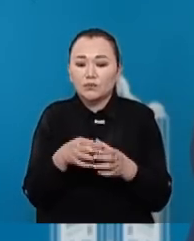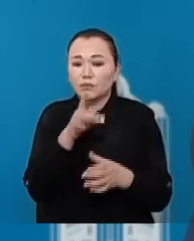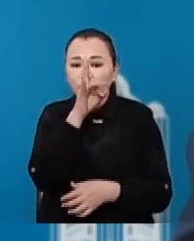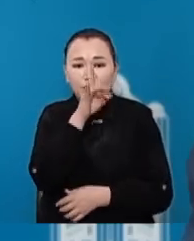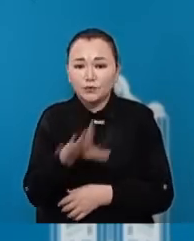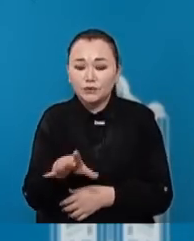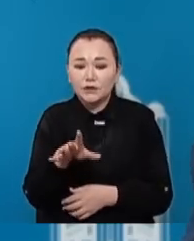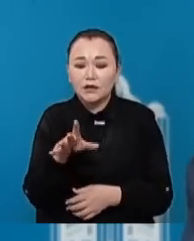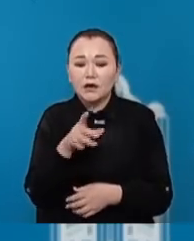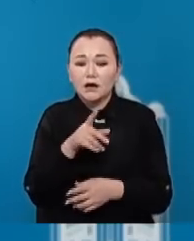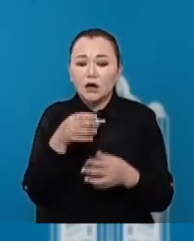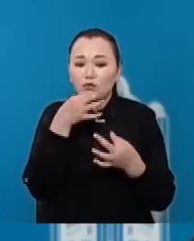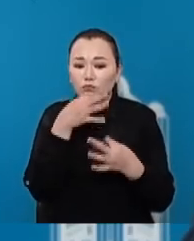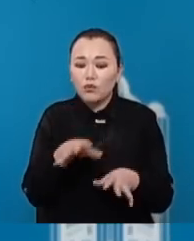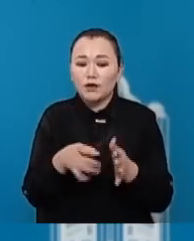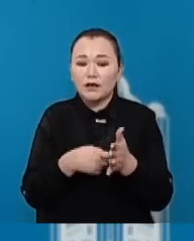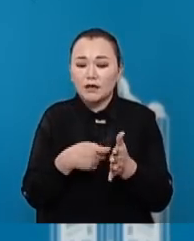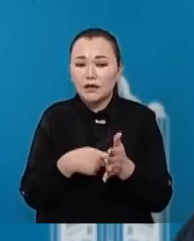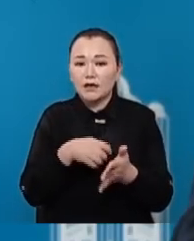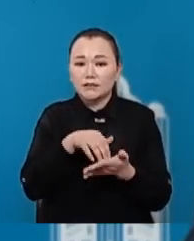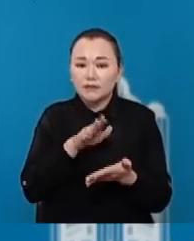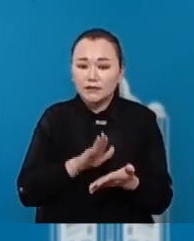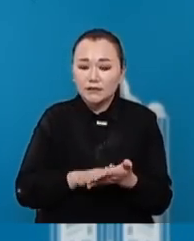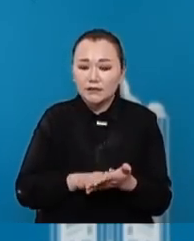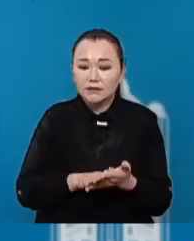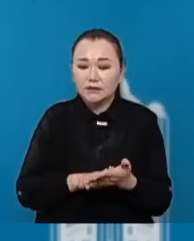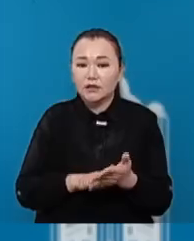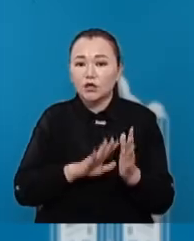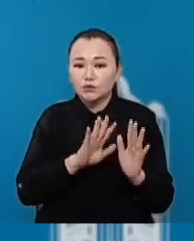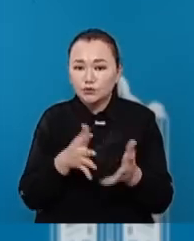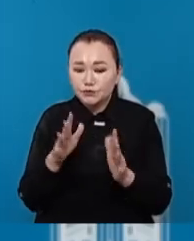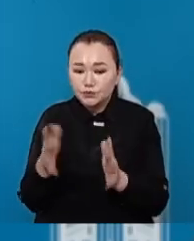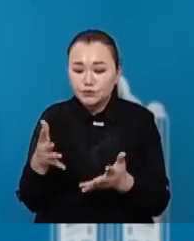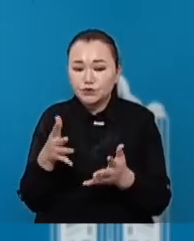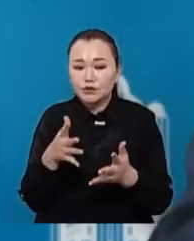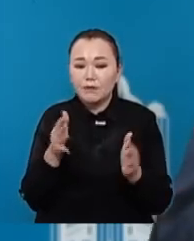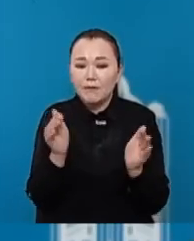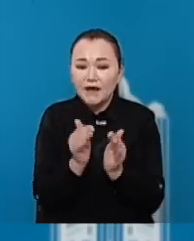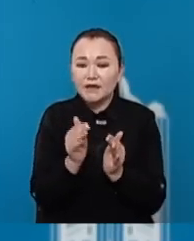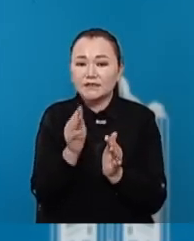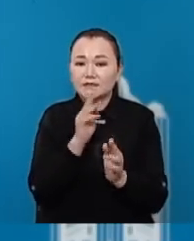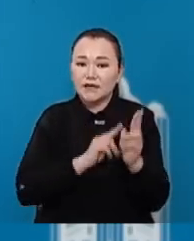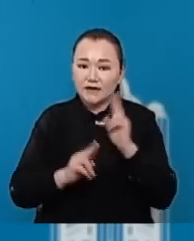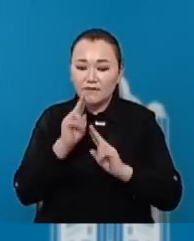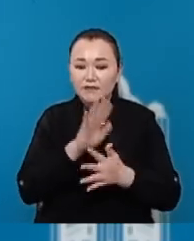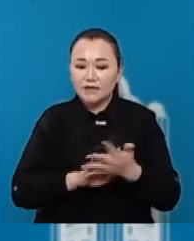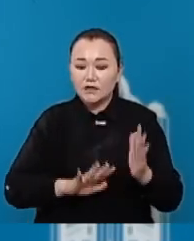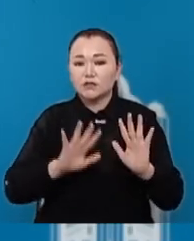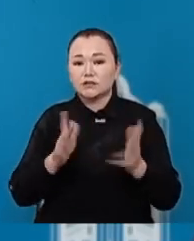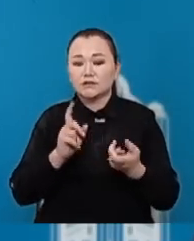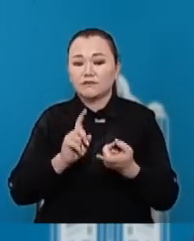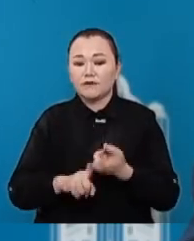жерде. Әрбір осындай тіркелген осындай шағым, арыз не болмаса осы жайттар